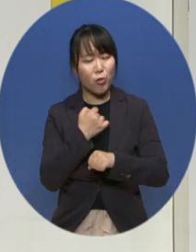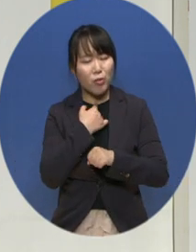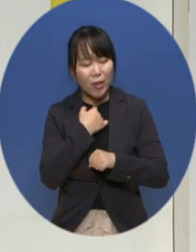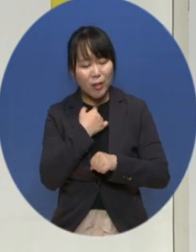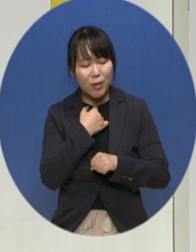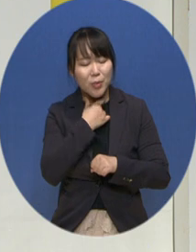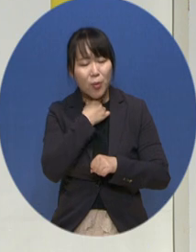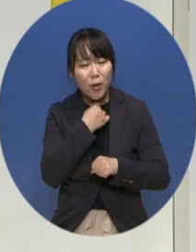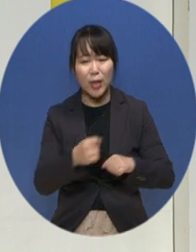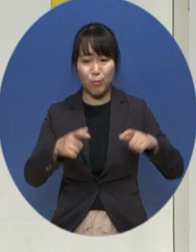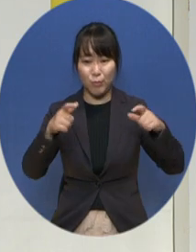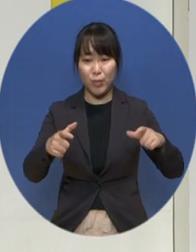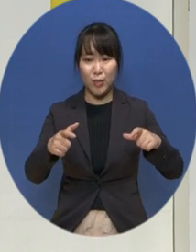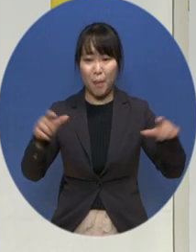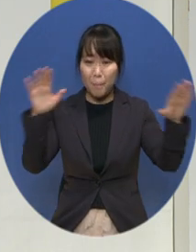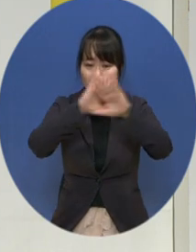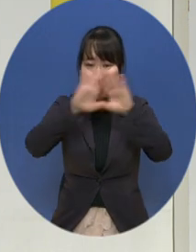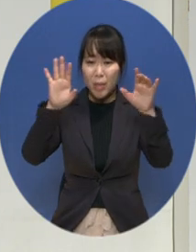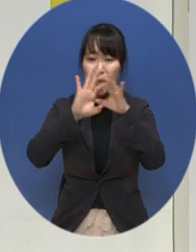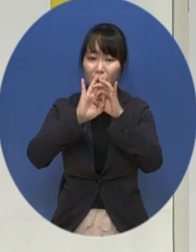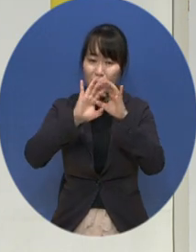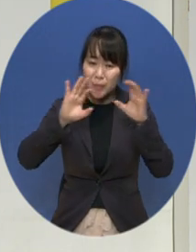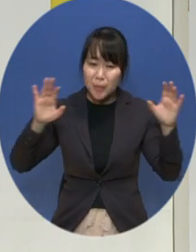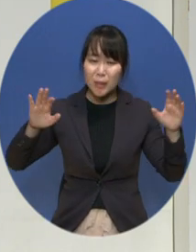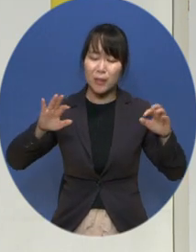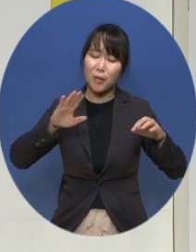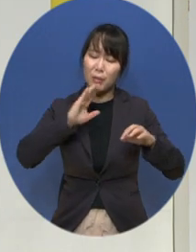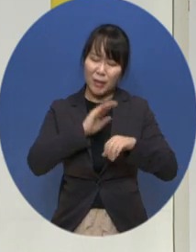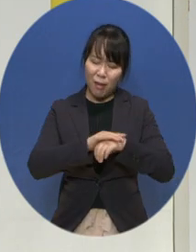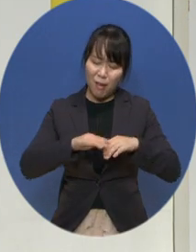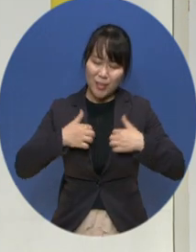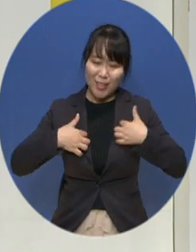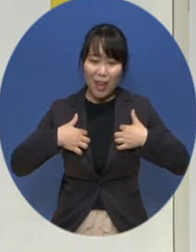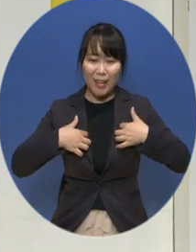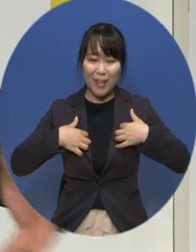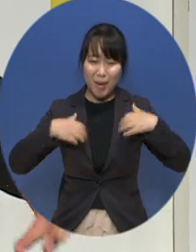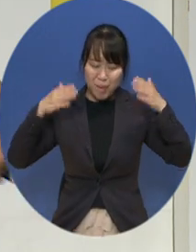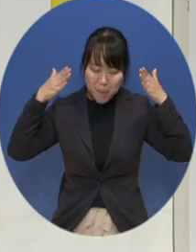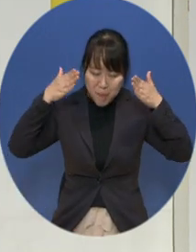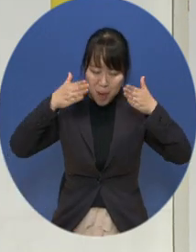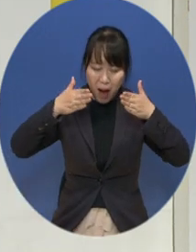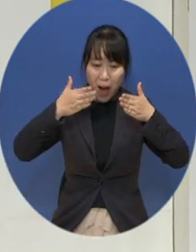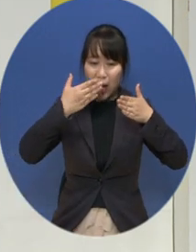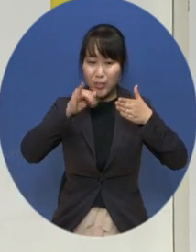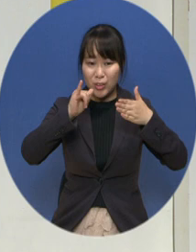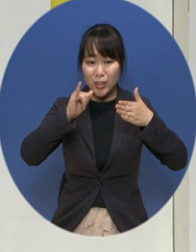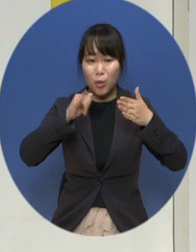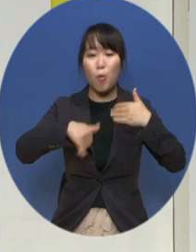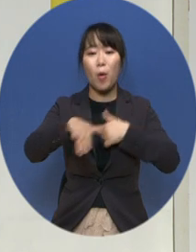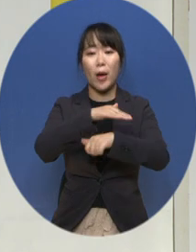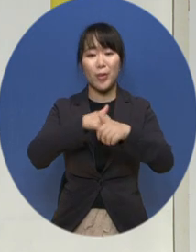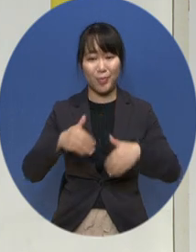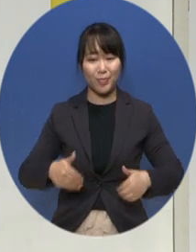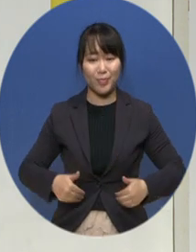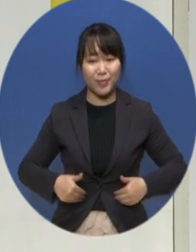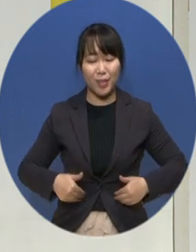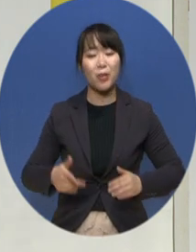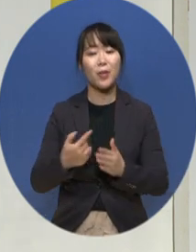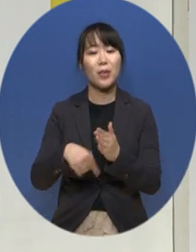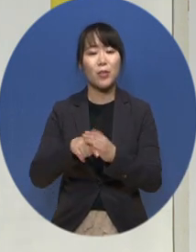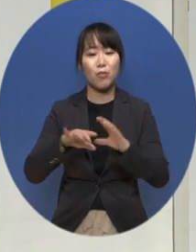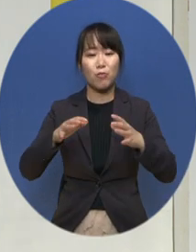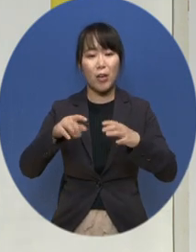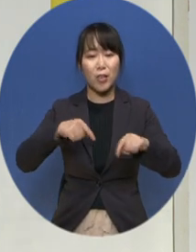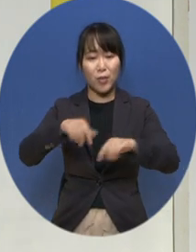분야에 반면 저술한 어리고 신명 나게 연구의 물 벌 수 있는 환경을 만들어야 되지 않습니까 그래 그러면 국가